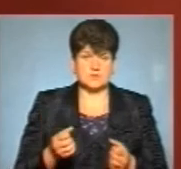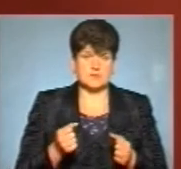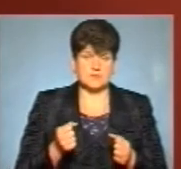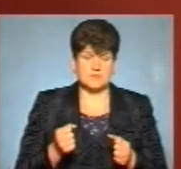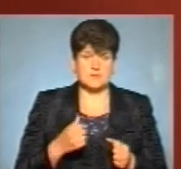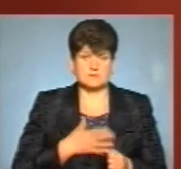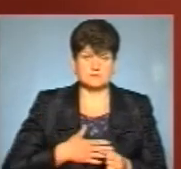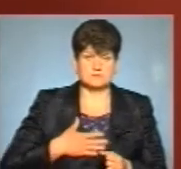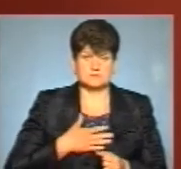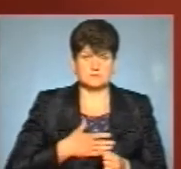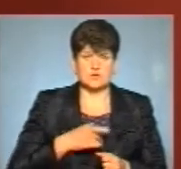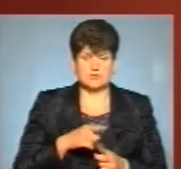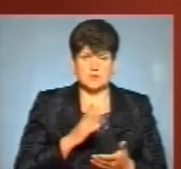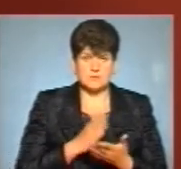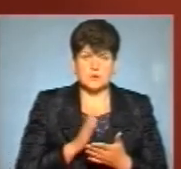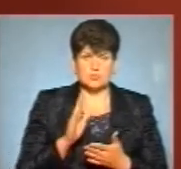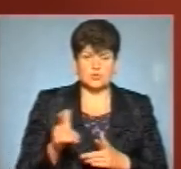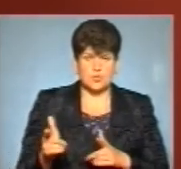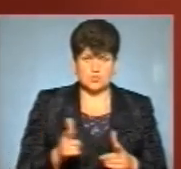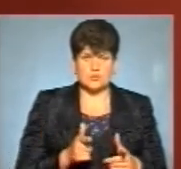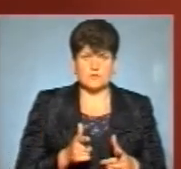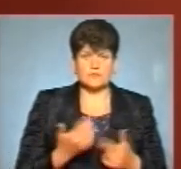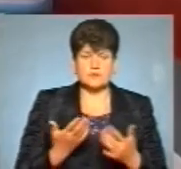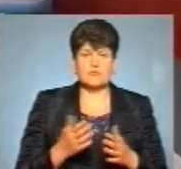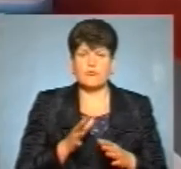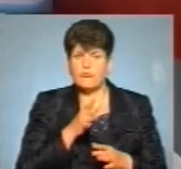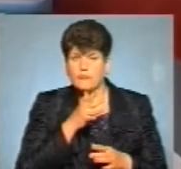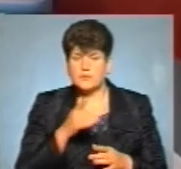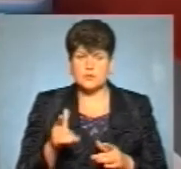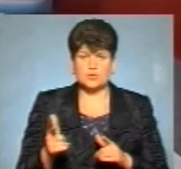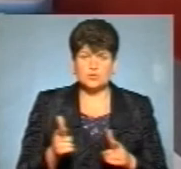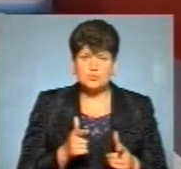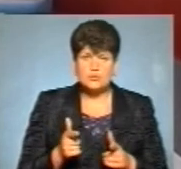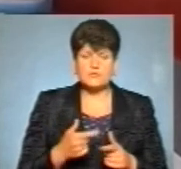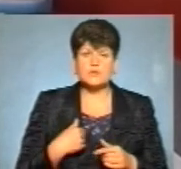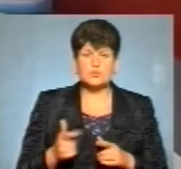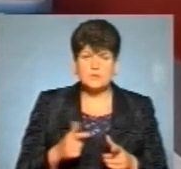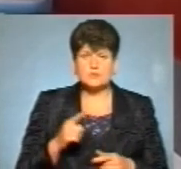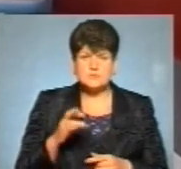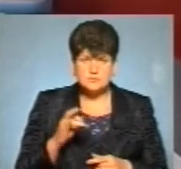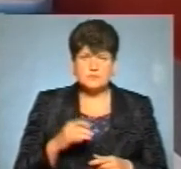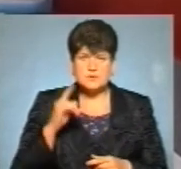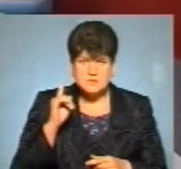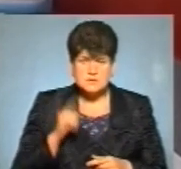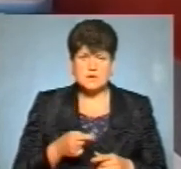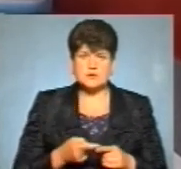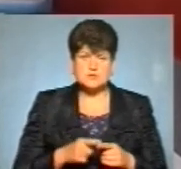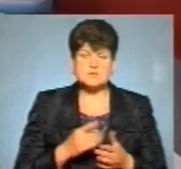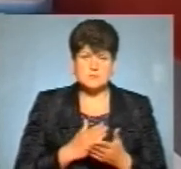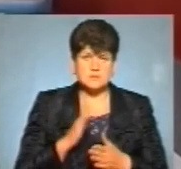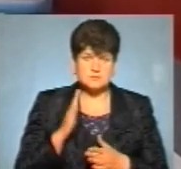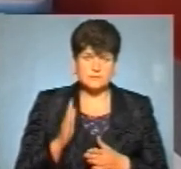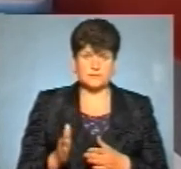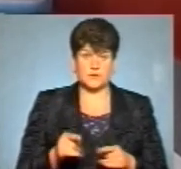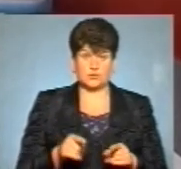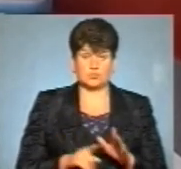певній напрузі. Вони мають бути готові, вони в певний період готові, вони готувалися до ЗНО, вони знали, що це неминуче і це має відбутися, і